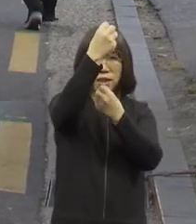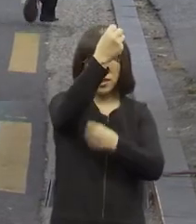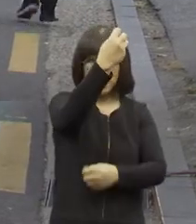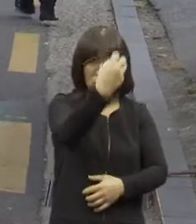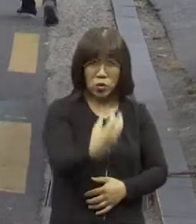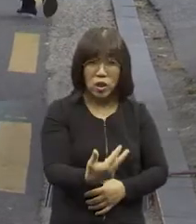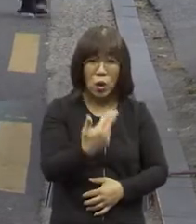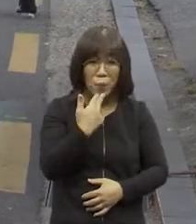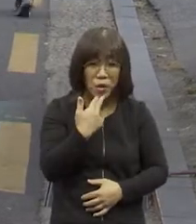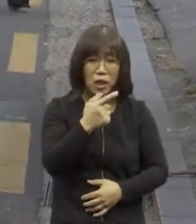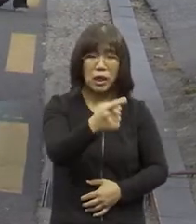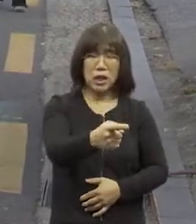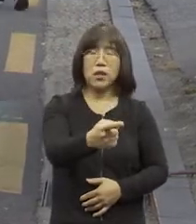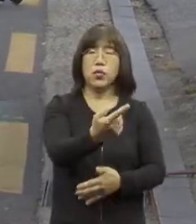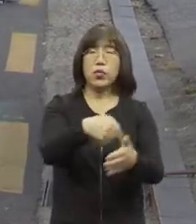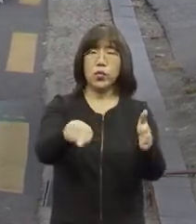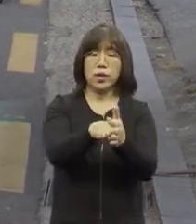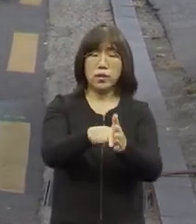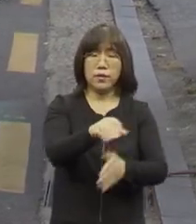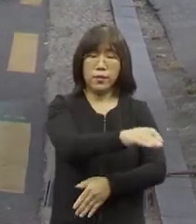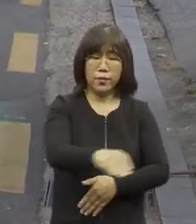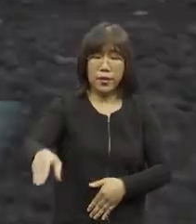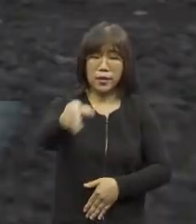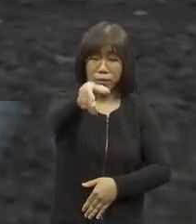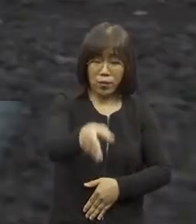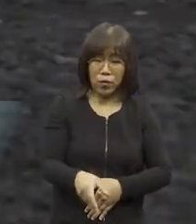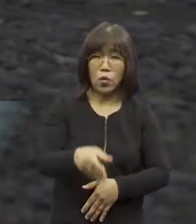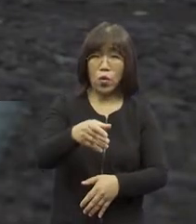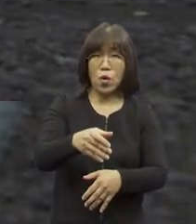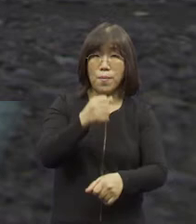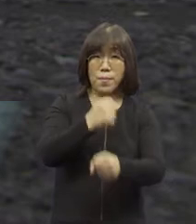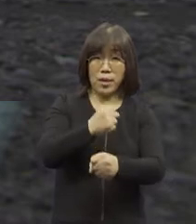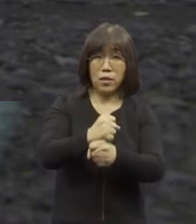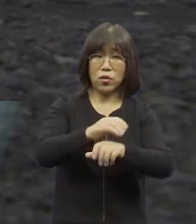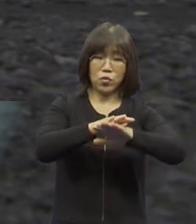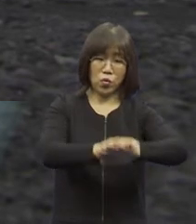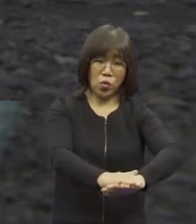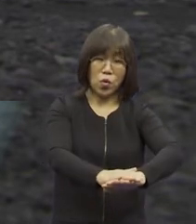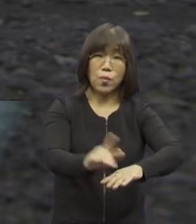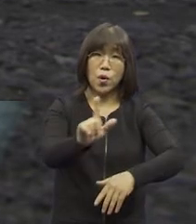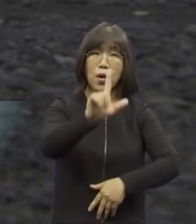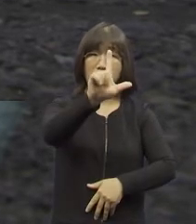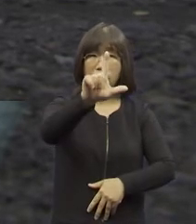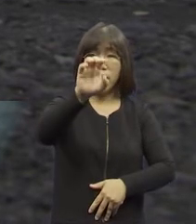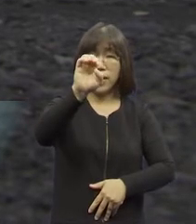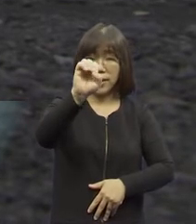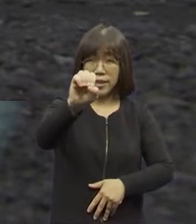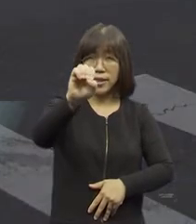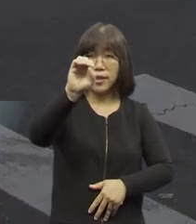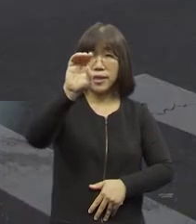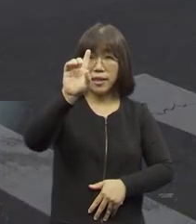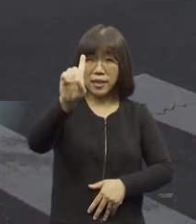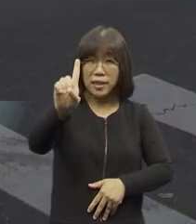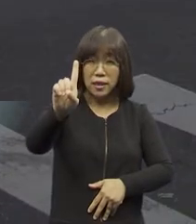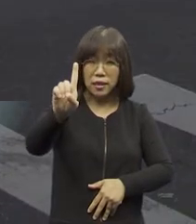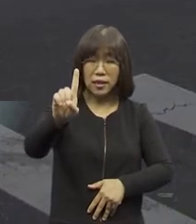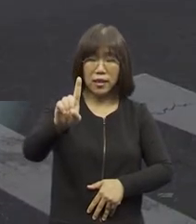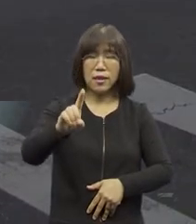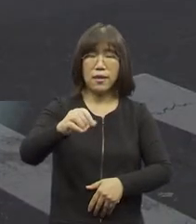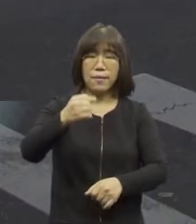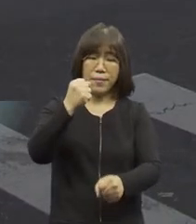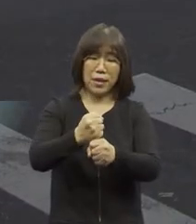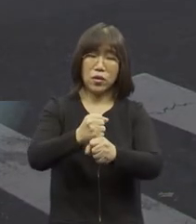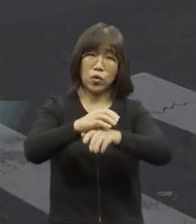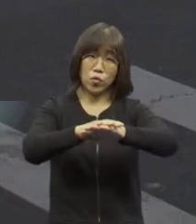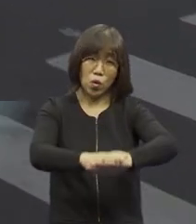없는 횡단보도 네 곳에 활주로형 횡단보도를 설치했습니다. 횡단보도 양측 바닥에 LED 표지병을